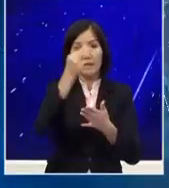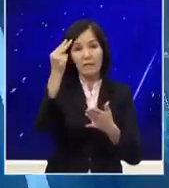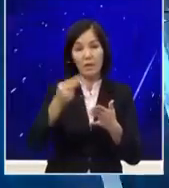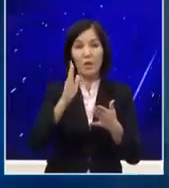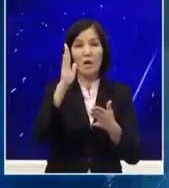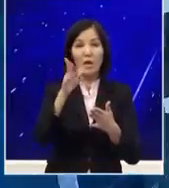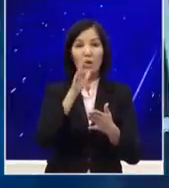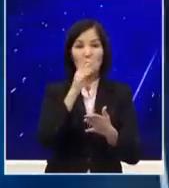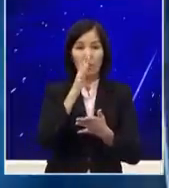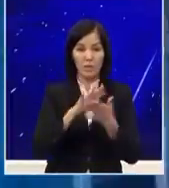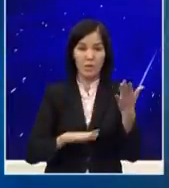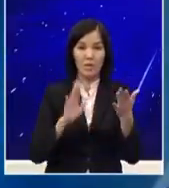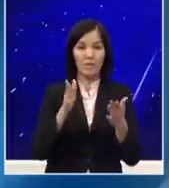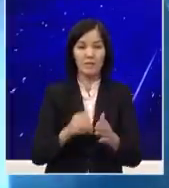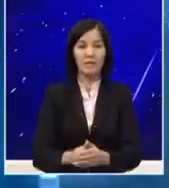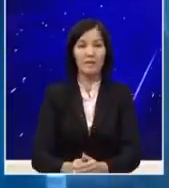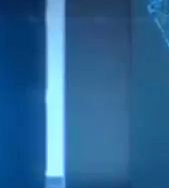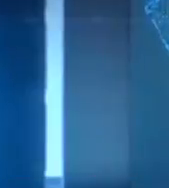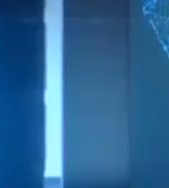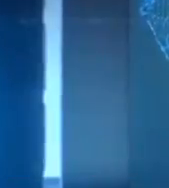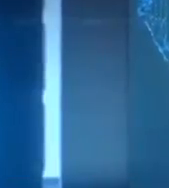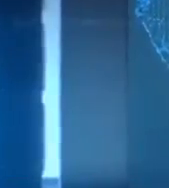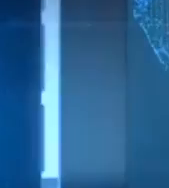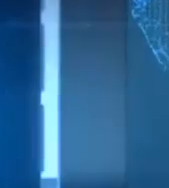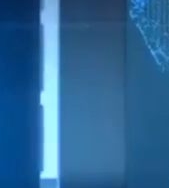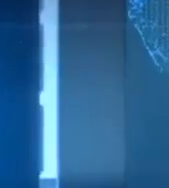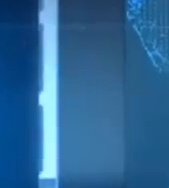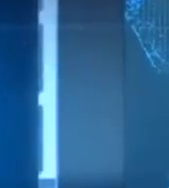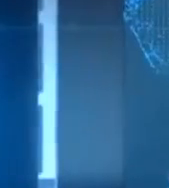жалғаспақ. Медет Жұмабай, Қайрат Қазтұрғанов, Жетісу телеарнасы.